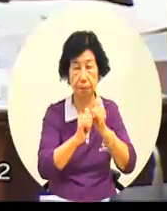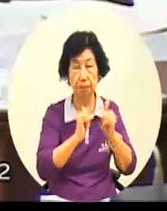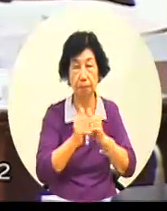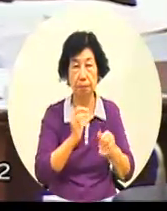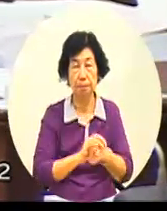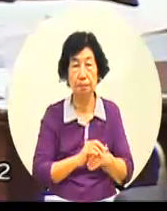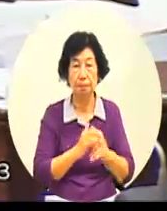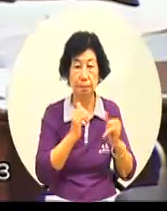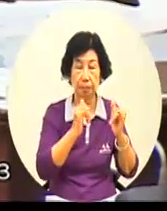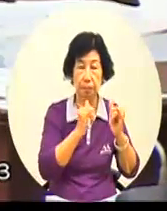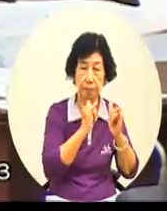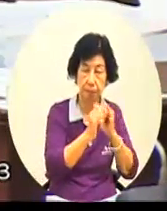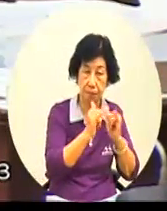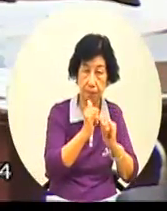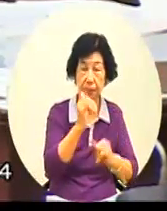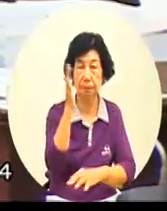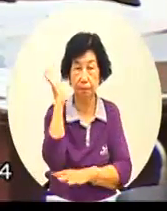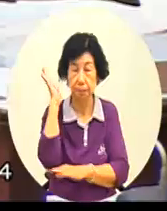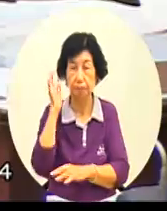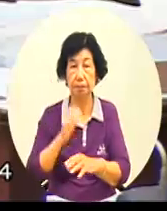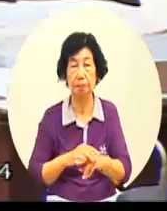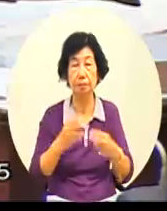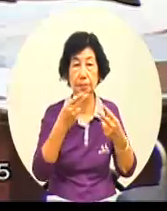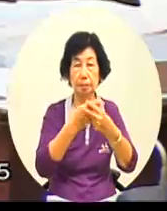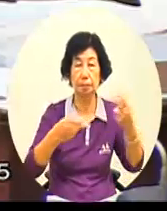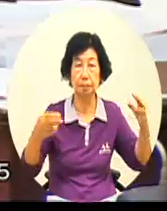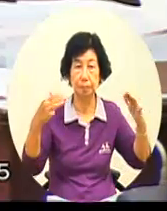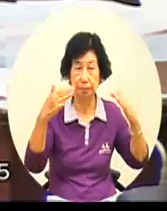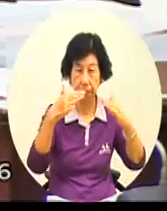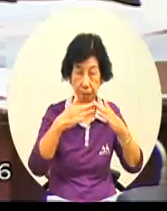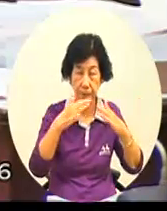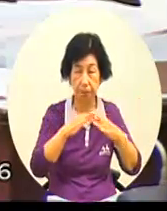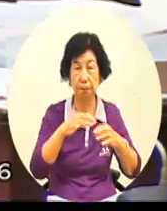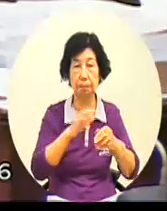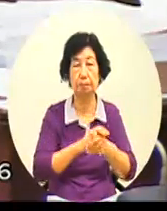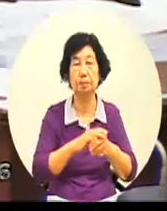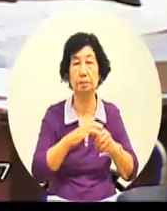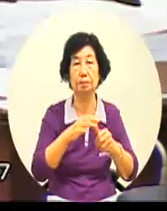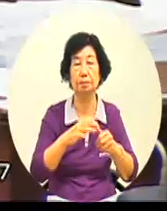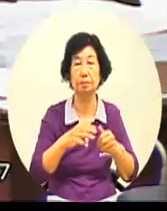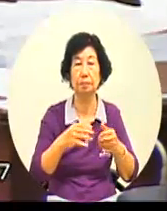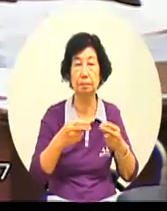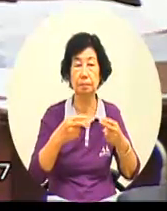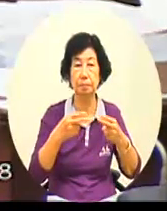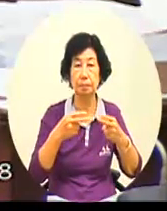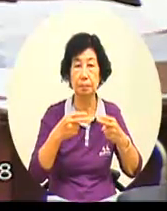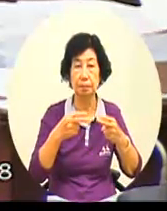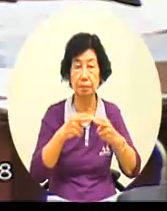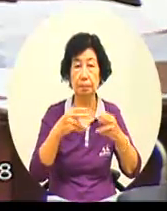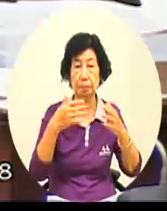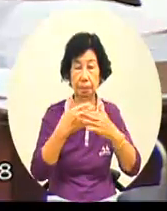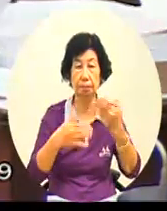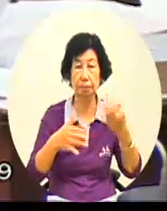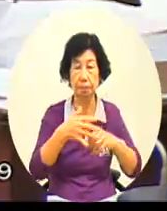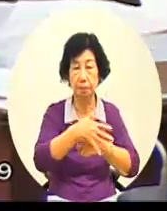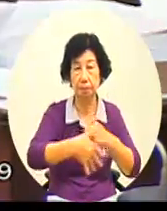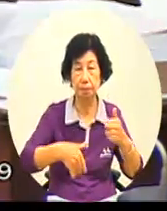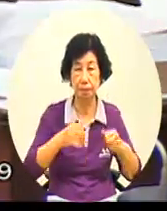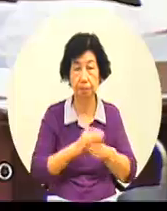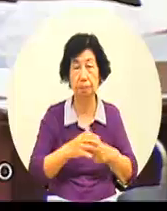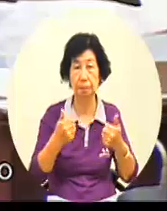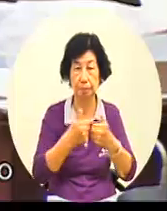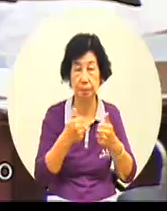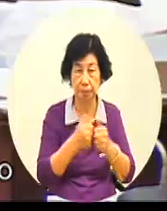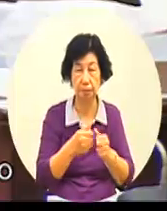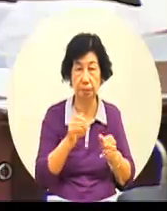部门吼是有客家委员会，就是属于客家族群啦吼，这算少数啦吼，少数